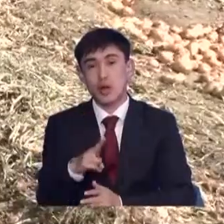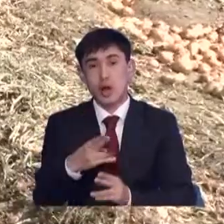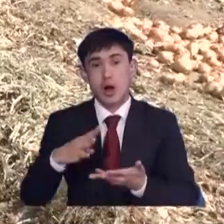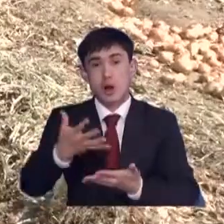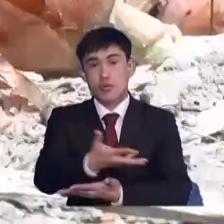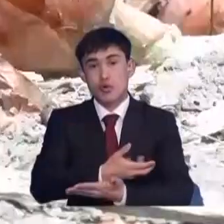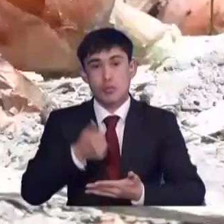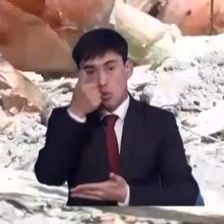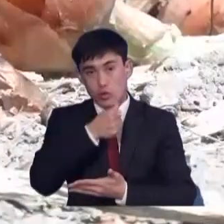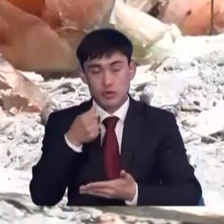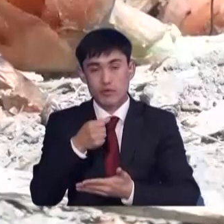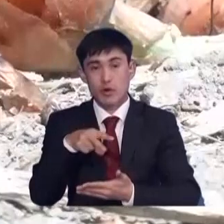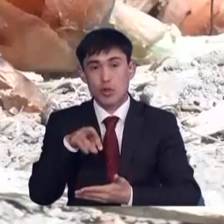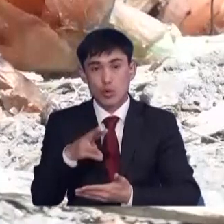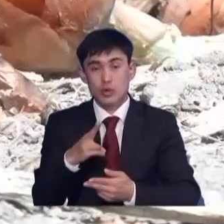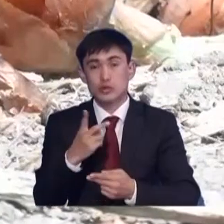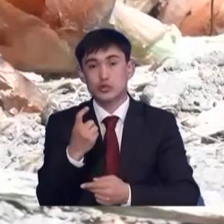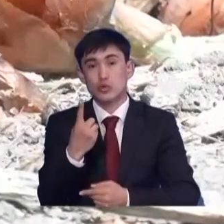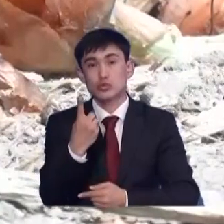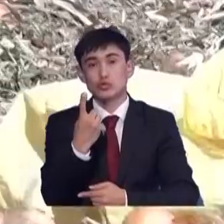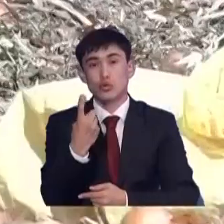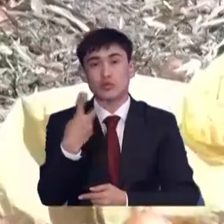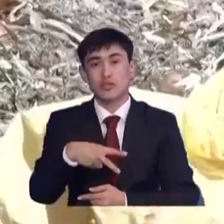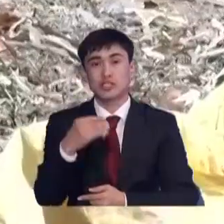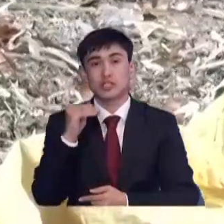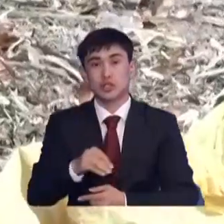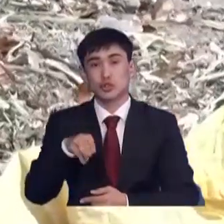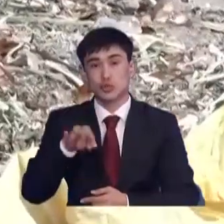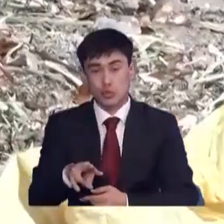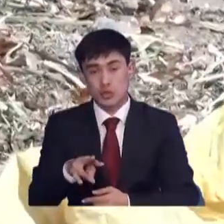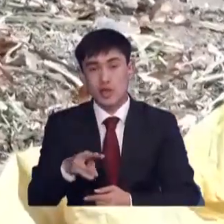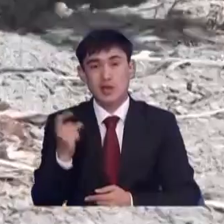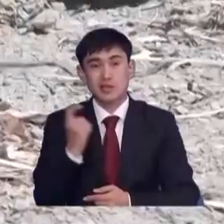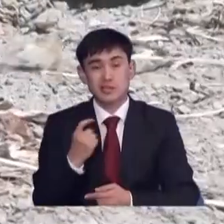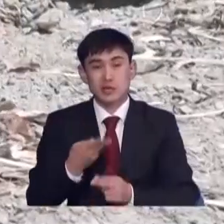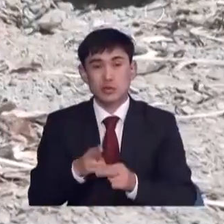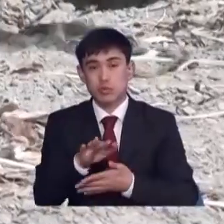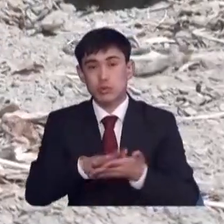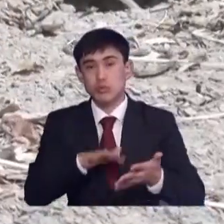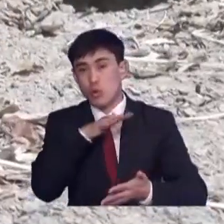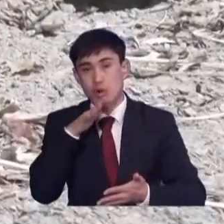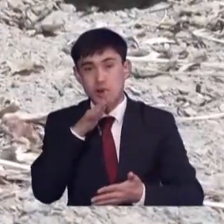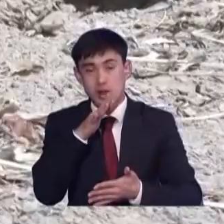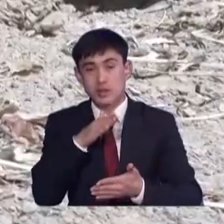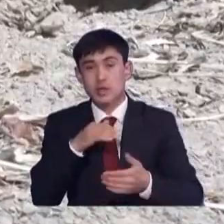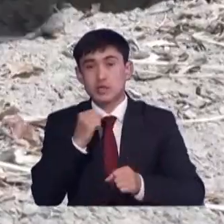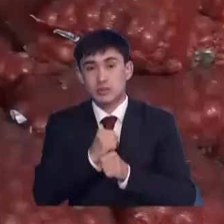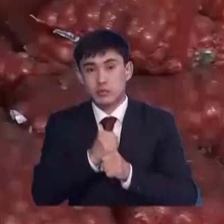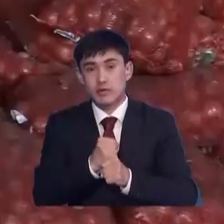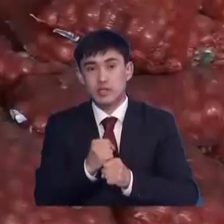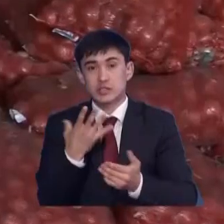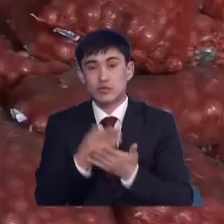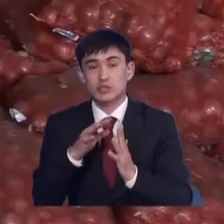годового урожая репчатого составляет 100-120 тысяч тонн. Крестьяне, которые на протяжении многих лет беспрепятственно сбывали